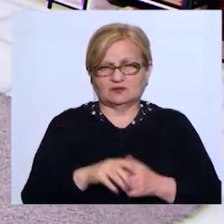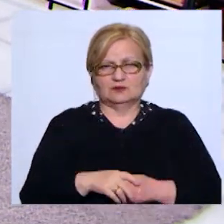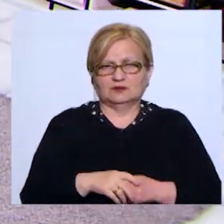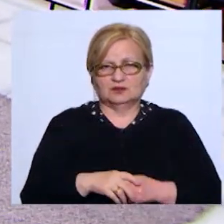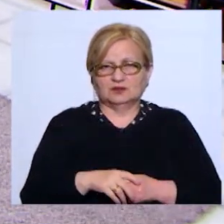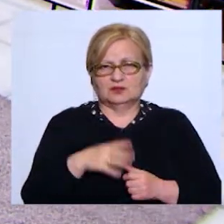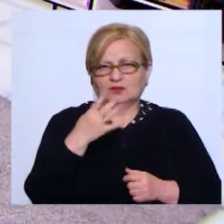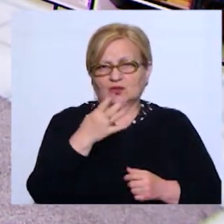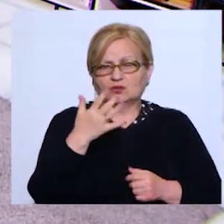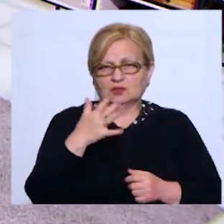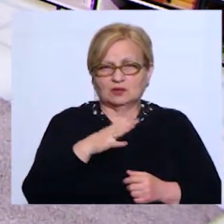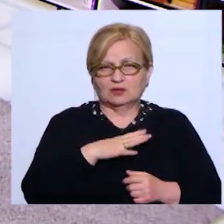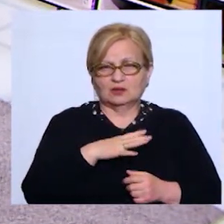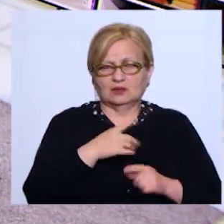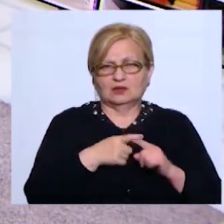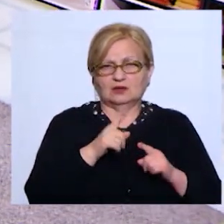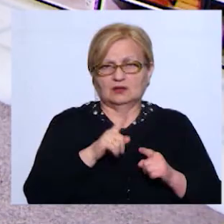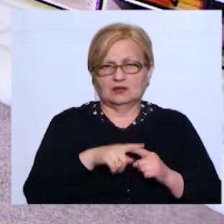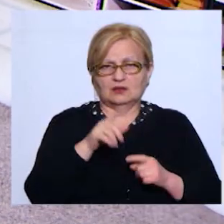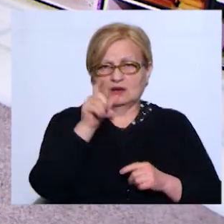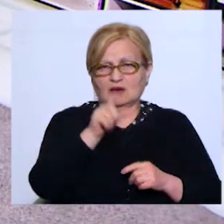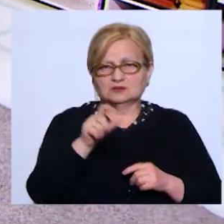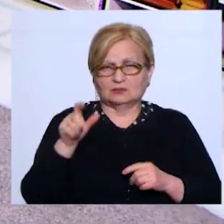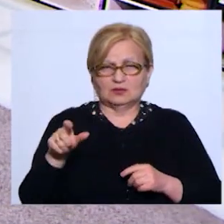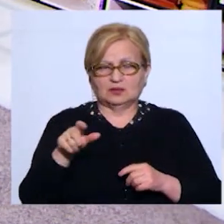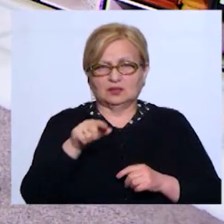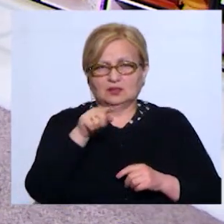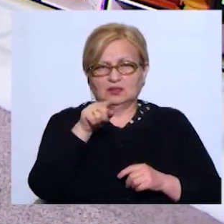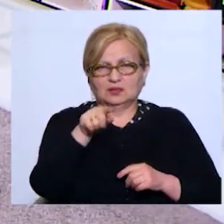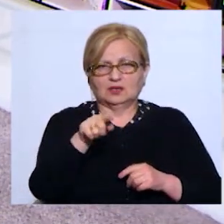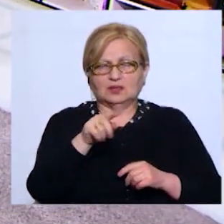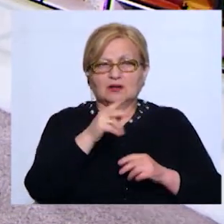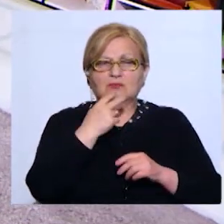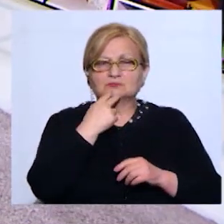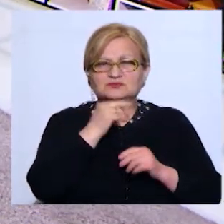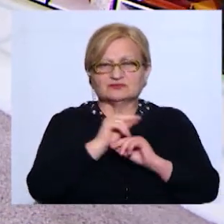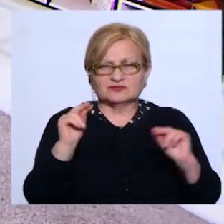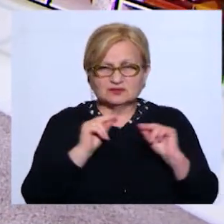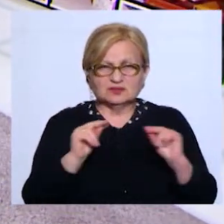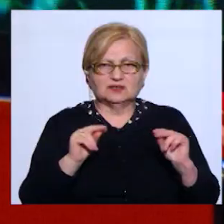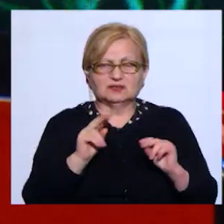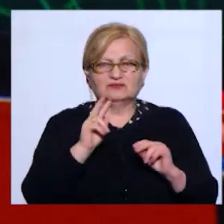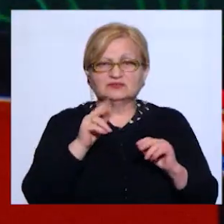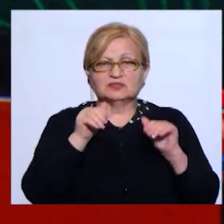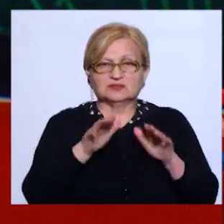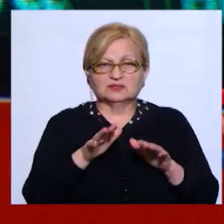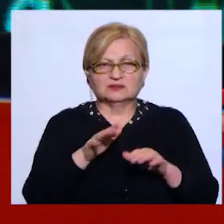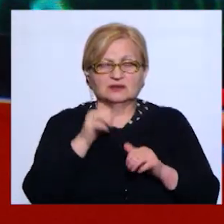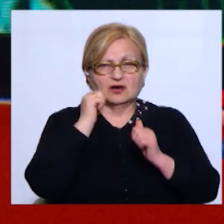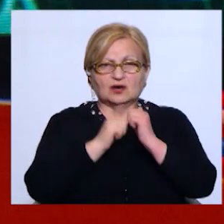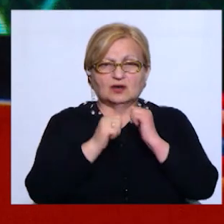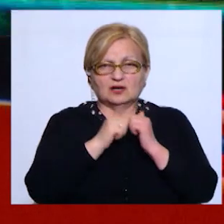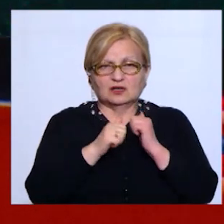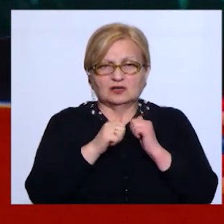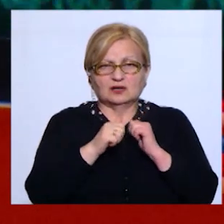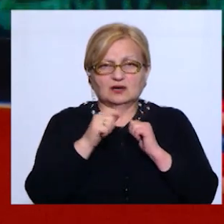იმიტომ რომ 45-ით ხონია. ამიტომ როცა ადამიანები თქვენთან აი მწვრთნელი იქნება თუ ვიც იქნება გადაწყვეტილებას მიიღებს ყოველთვის